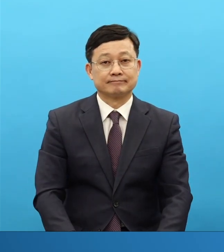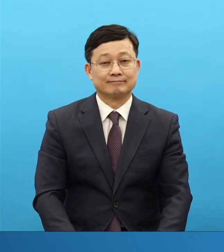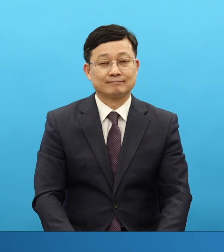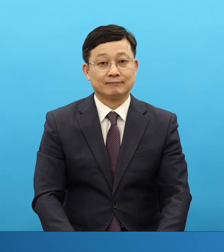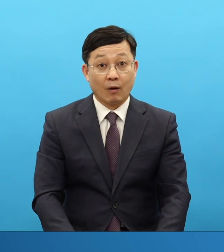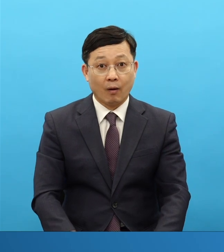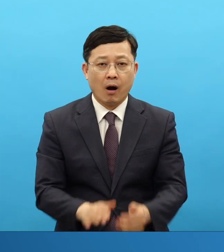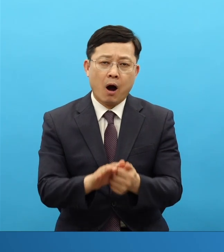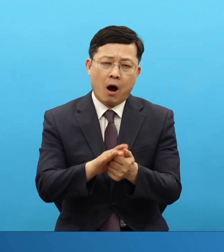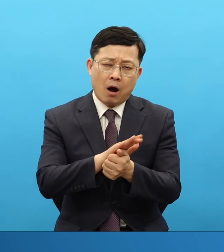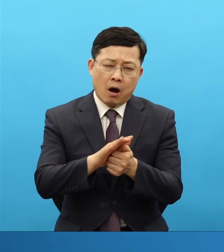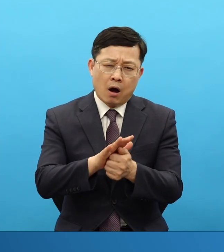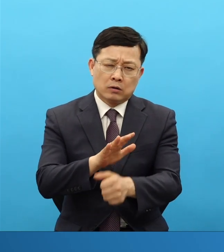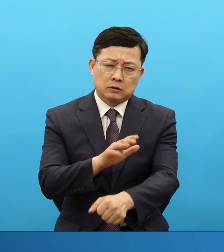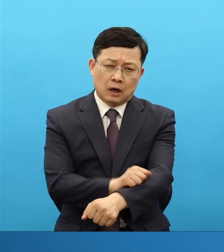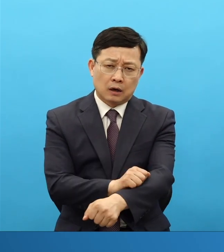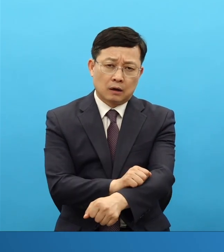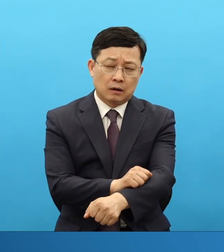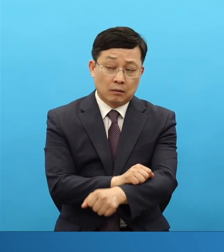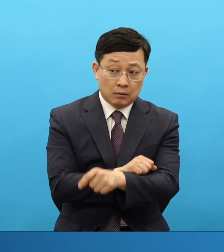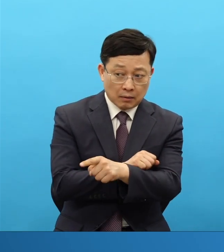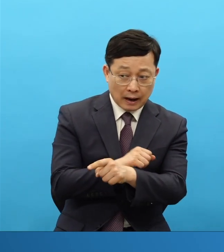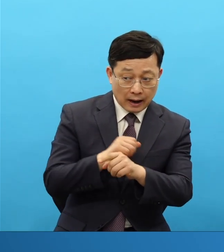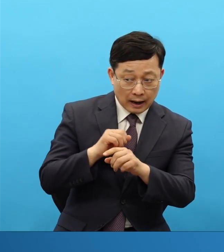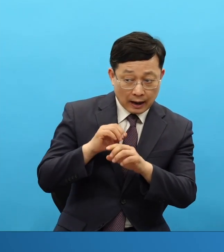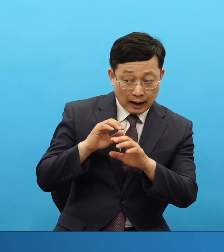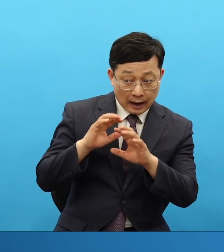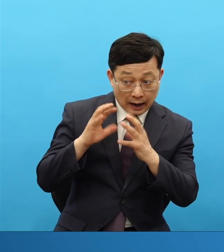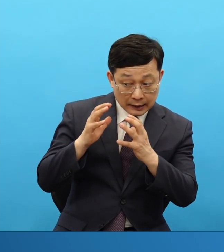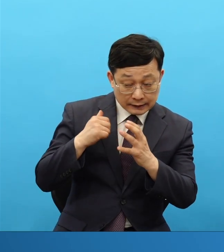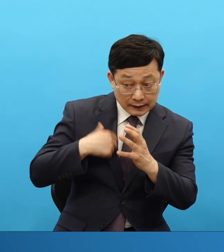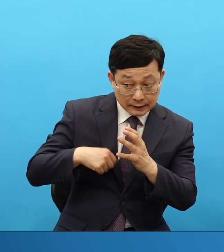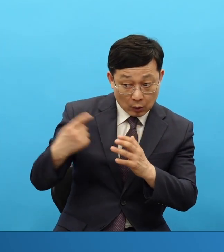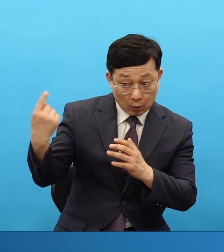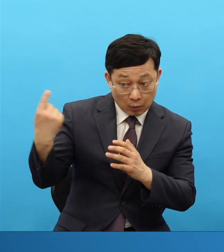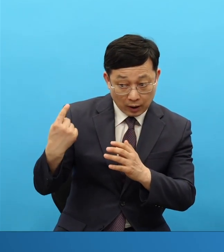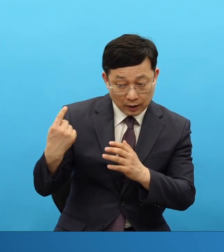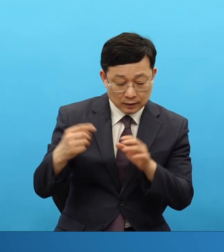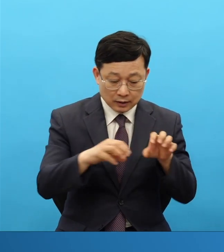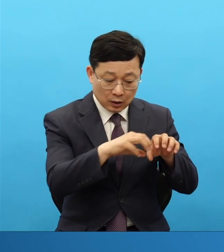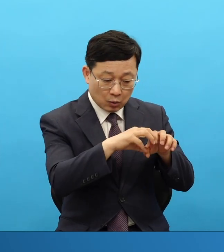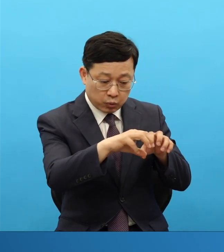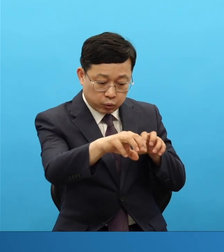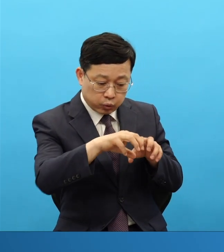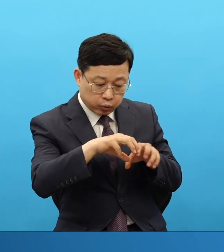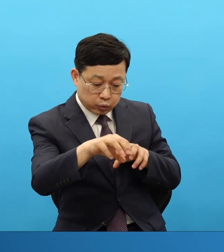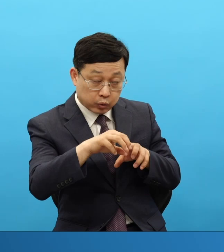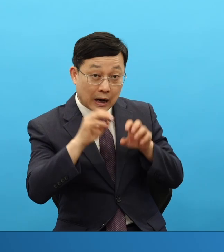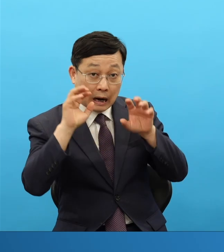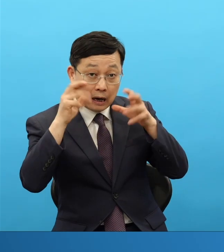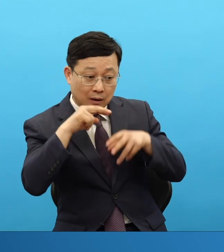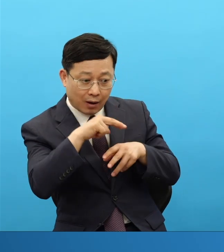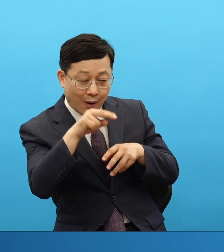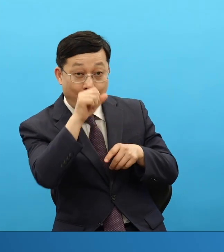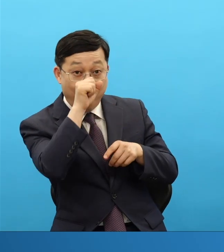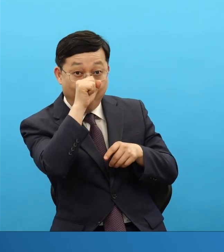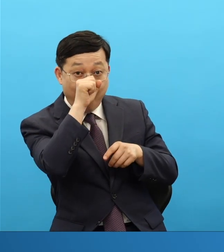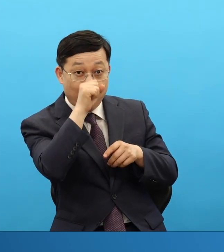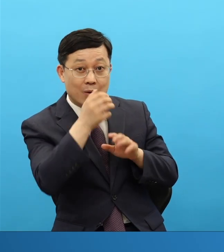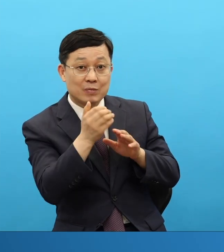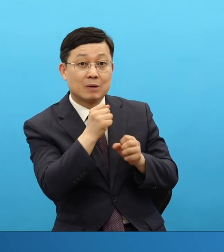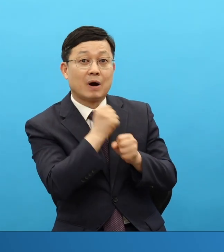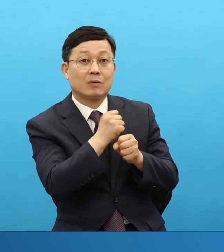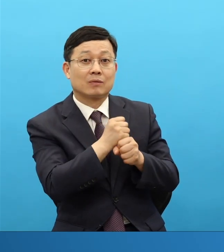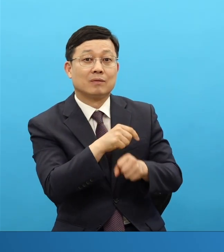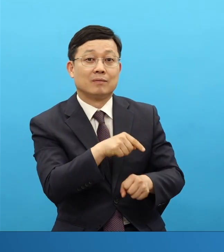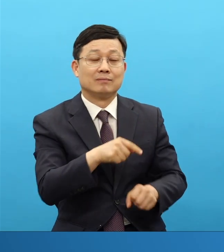사람들이 잘하는 거 하니까 아이들이 올 거라는 걸 알고 아이들이 좋아하는 걸 갖다 놨어요. And knowing that, we saw that these people are doing their business so well that they brought in